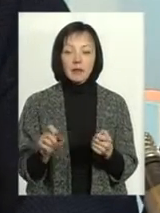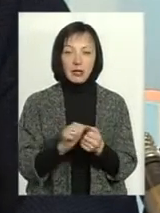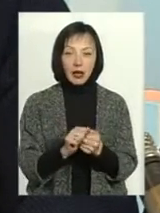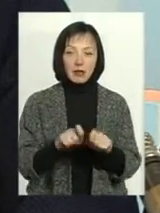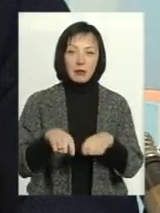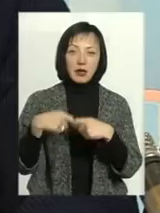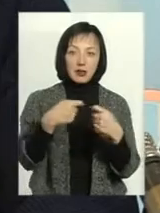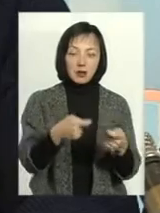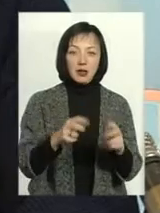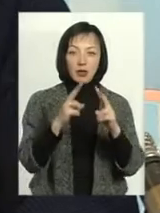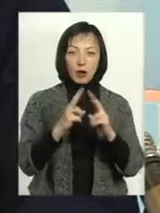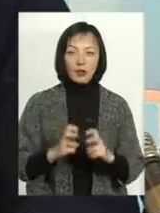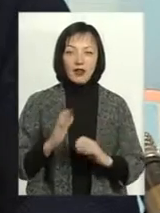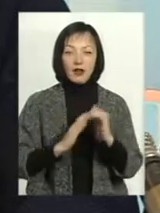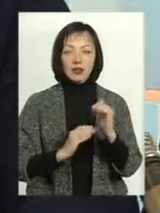може передати на розгляд